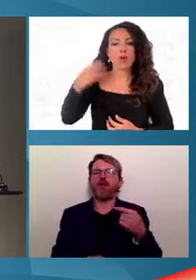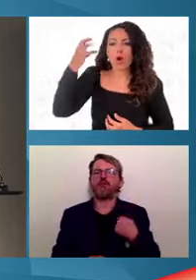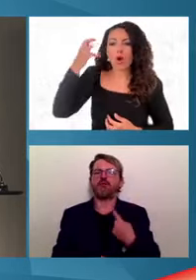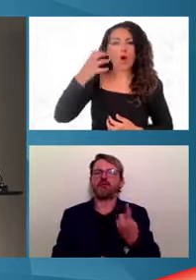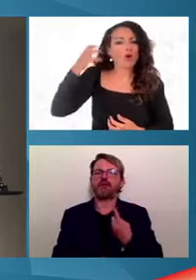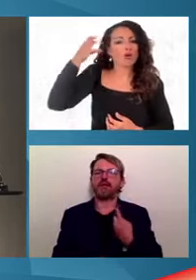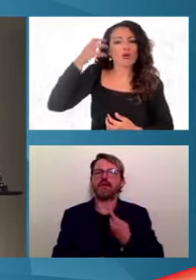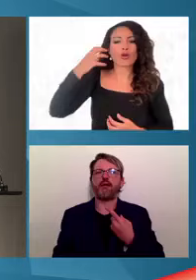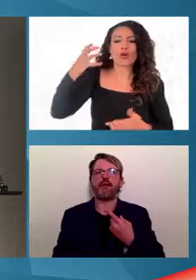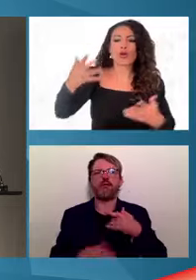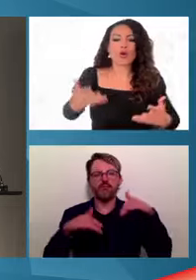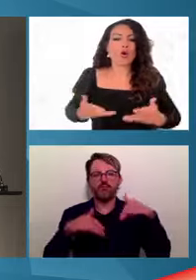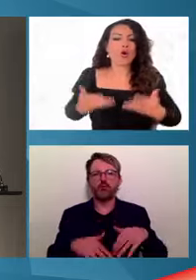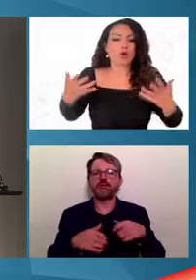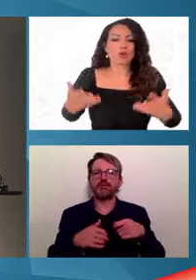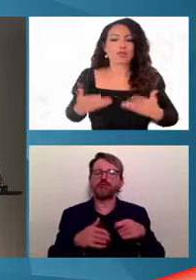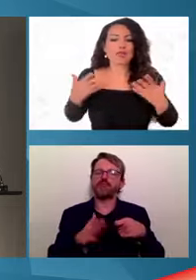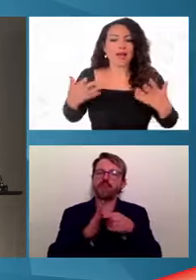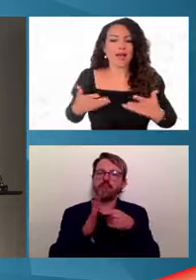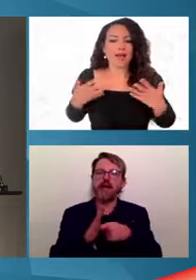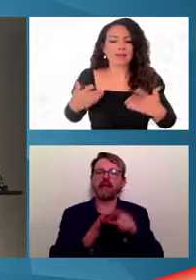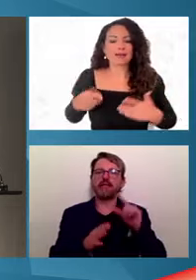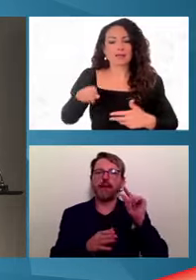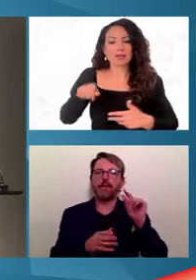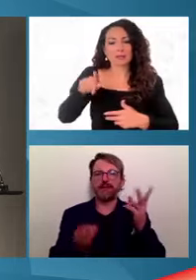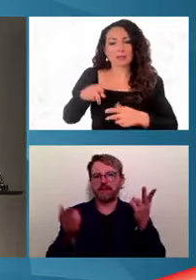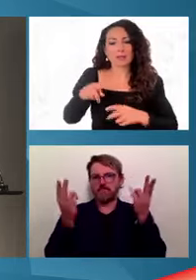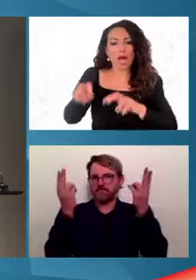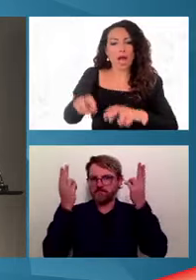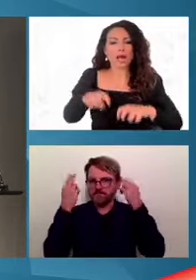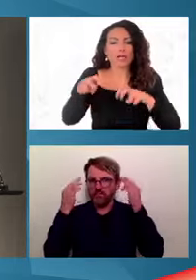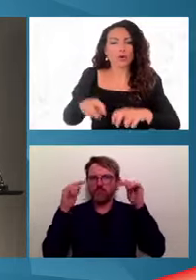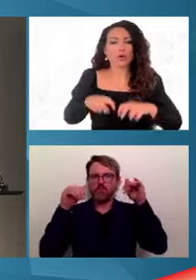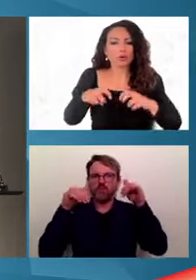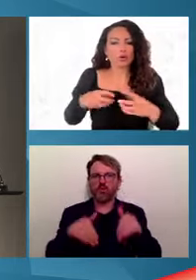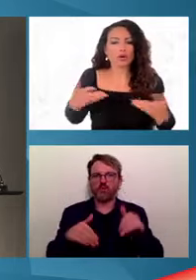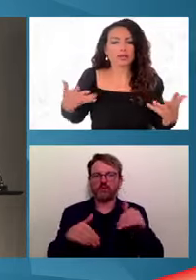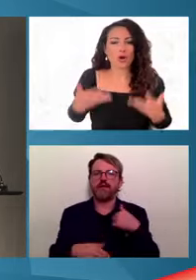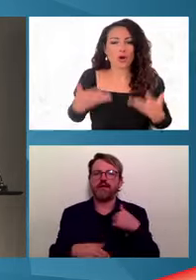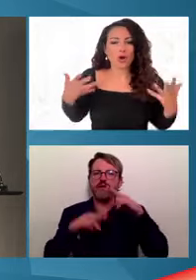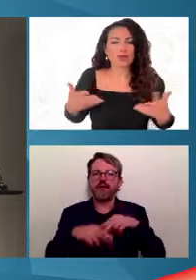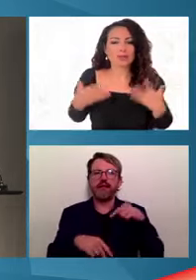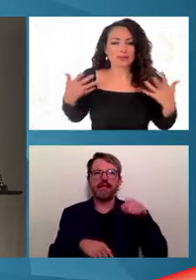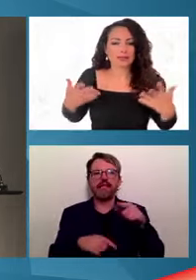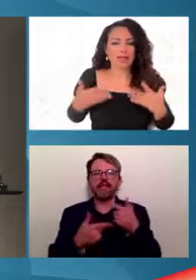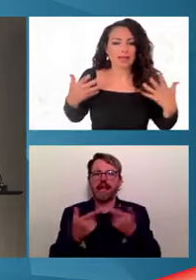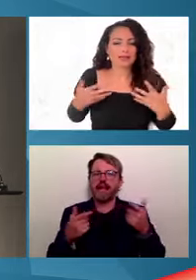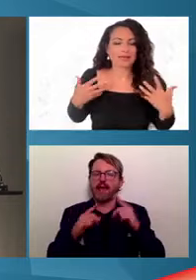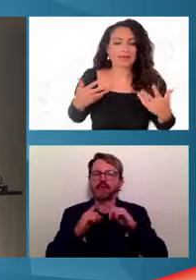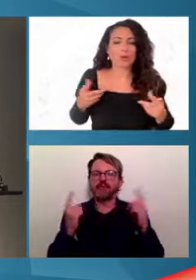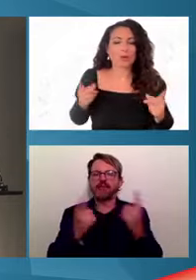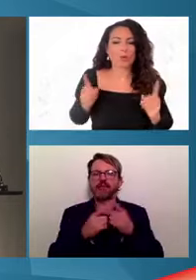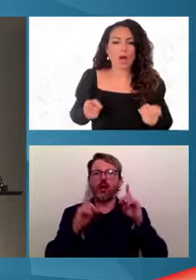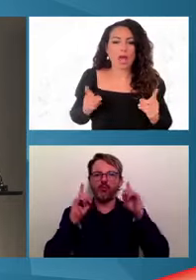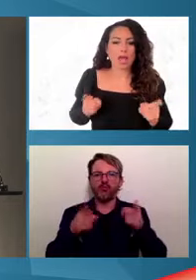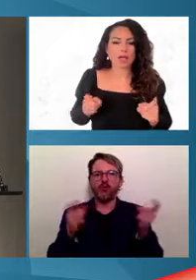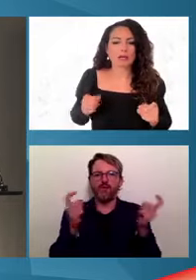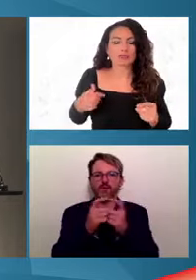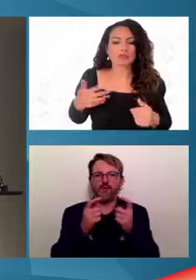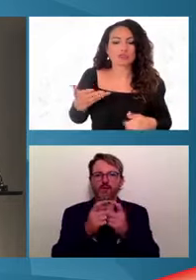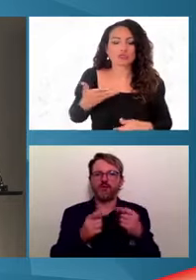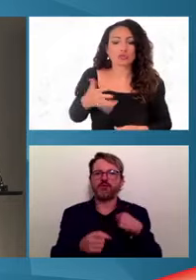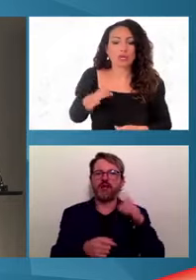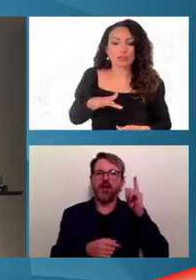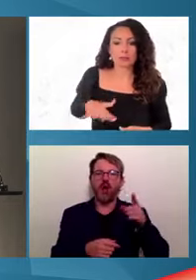ein gesundes Maß an Demut. Das dürfen wir nicht vergessen, wenn wir in dieser Lebensraum funktionieren sollen. Dann der Wald